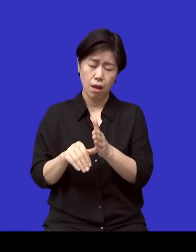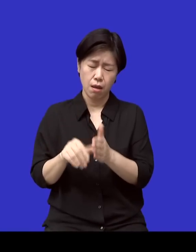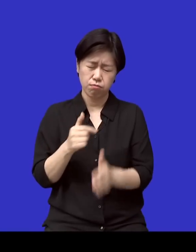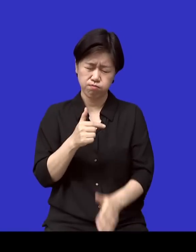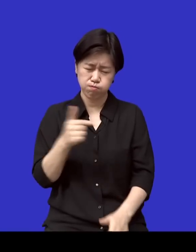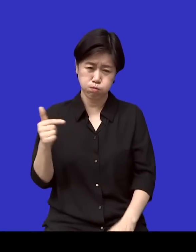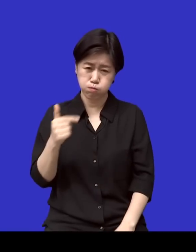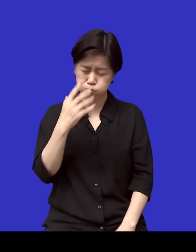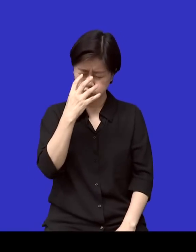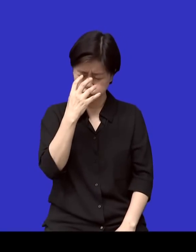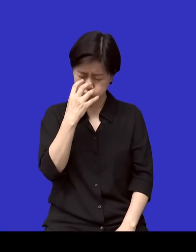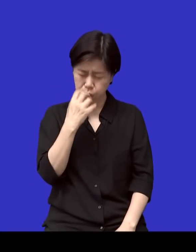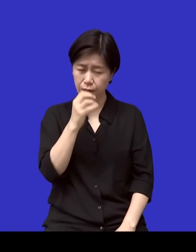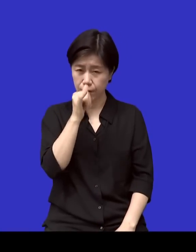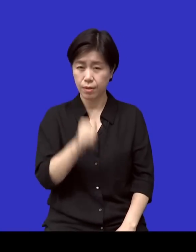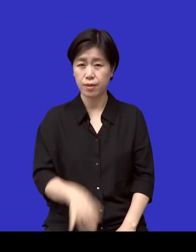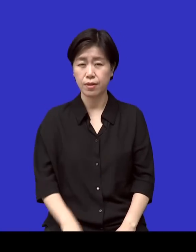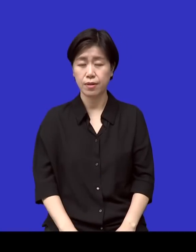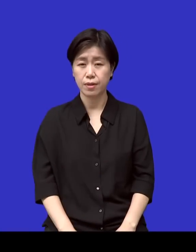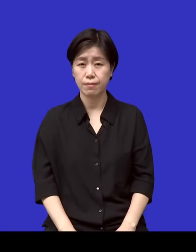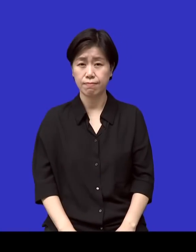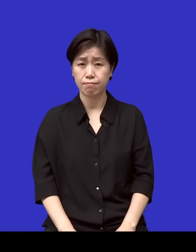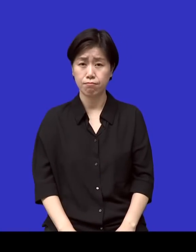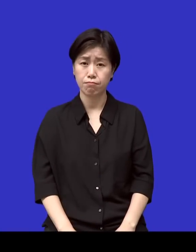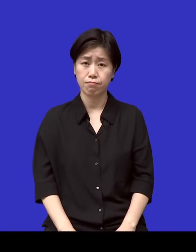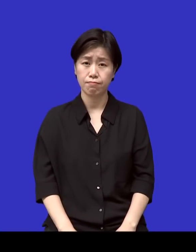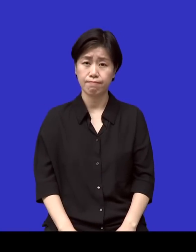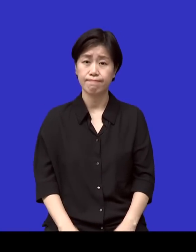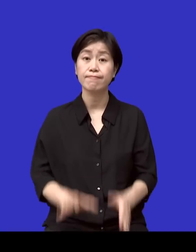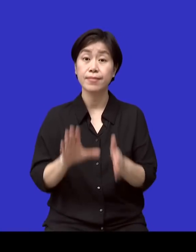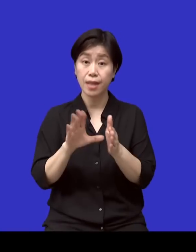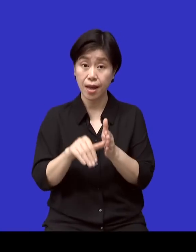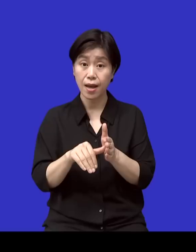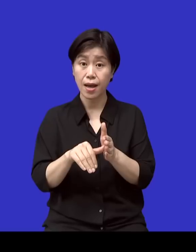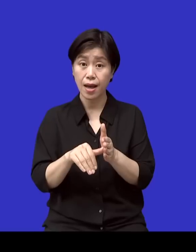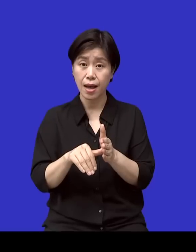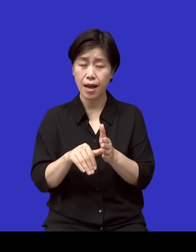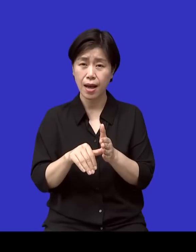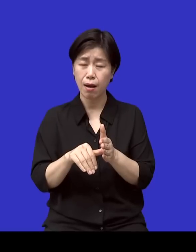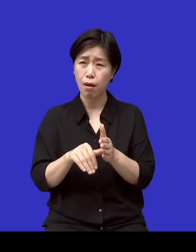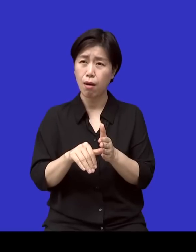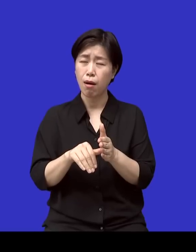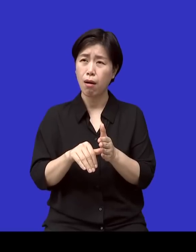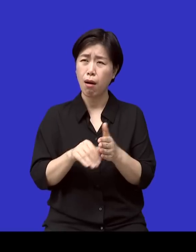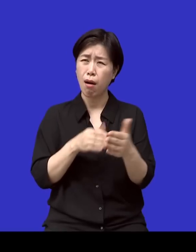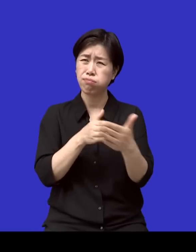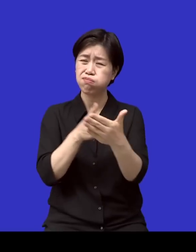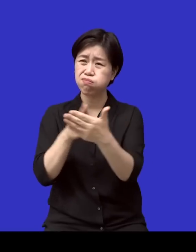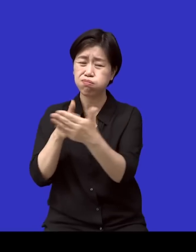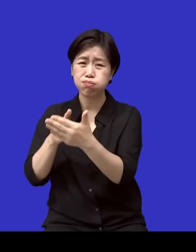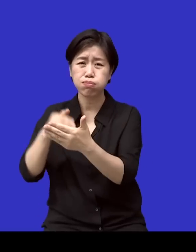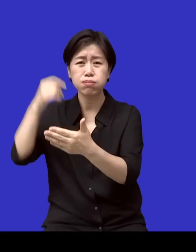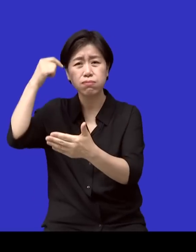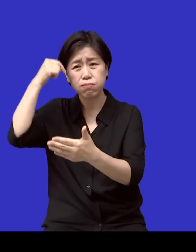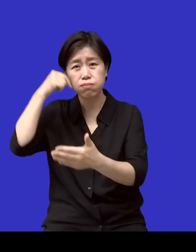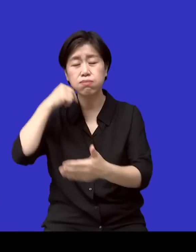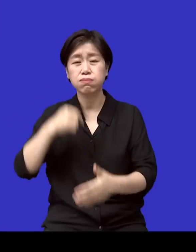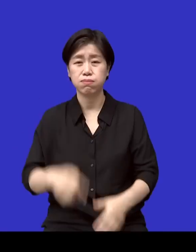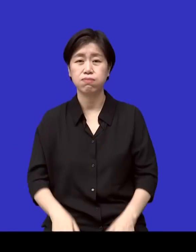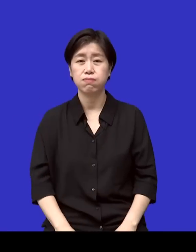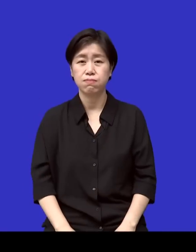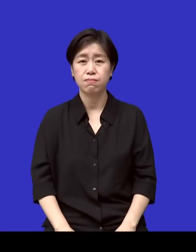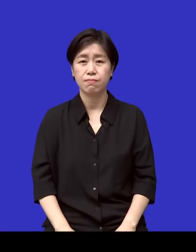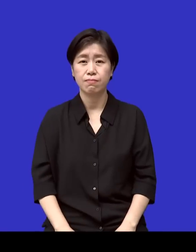큰 슬럼프가 왔었는데 예. 사실 그때는 사실 뭘 해도 안 되는 시기였어요. 내가 뭘 해도 안 되는